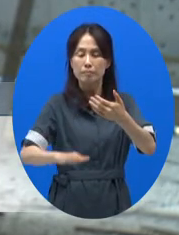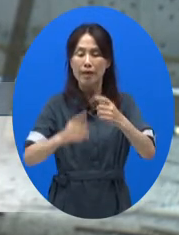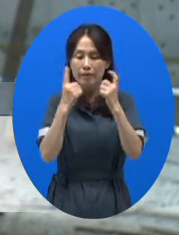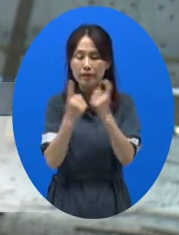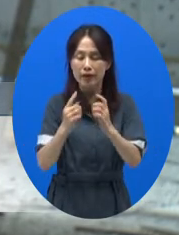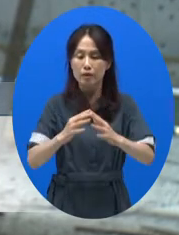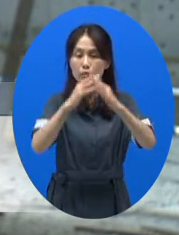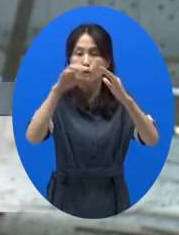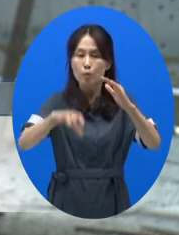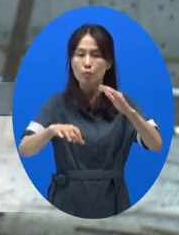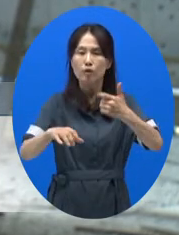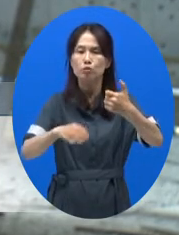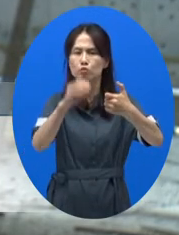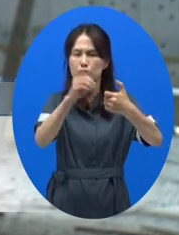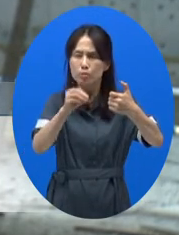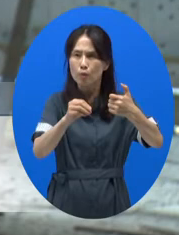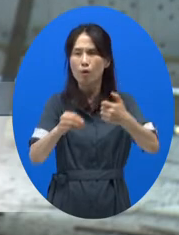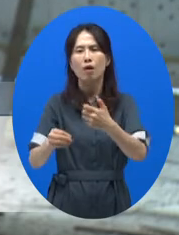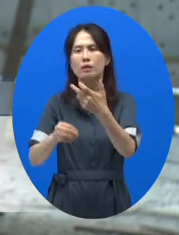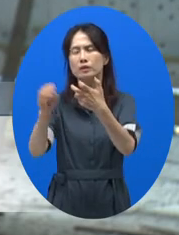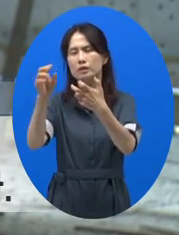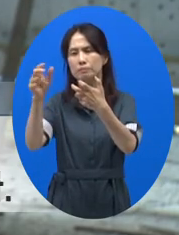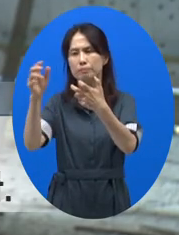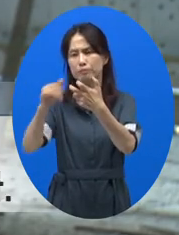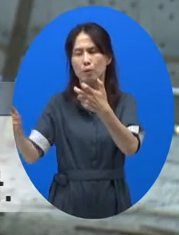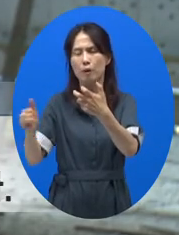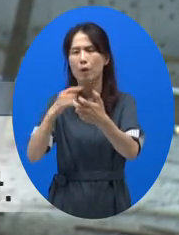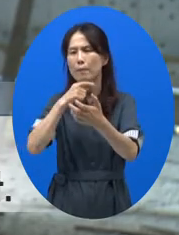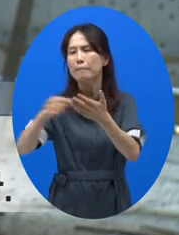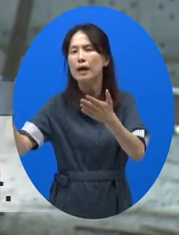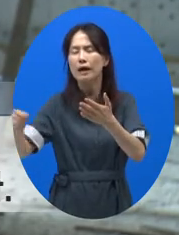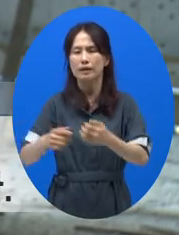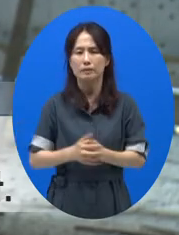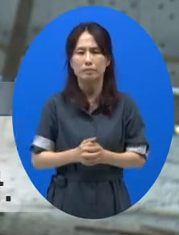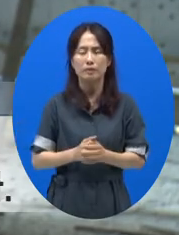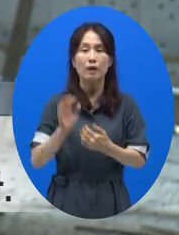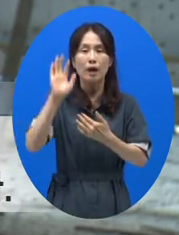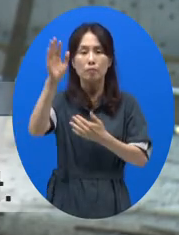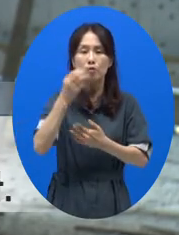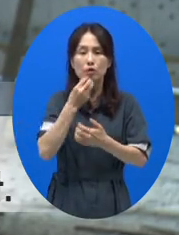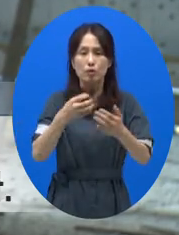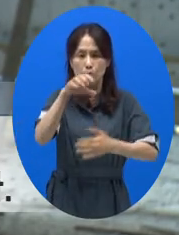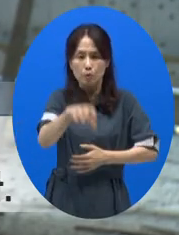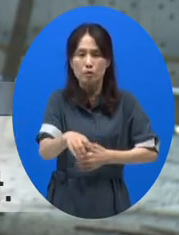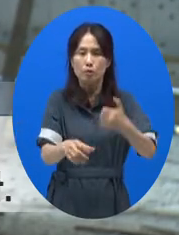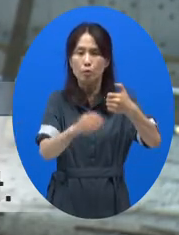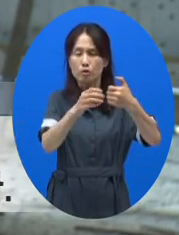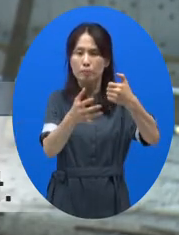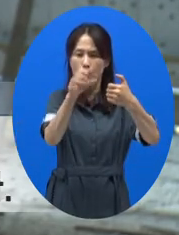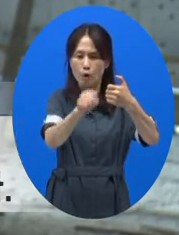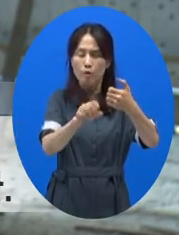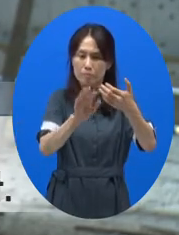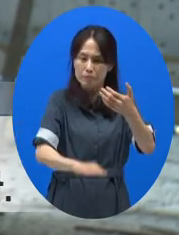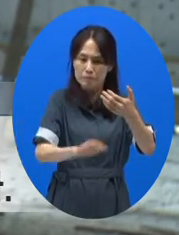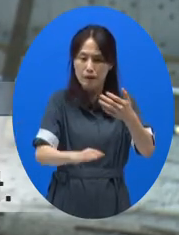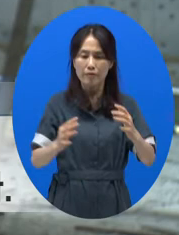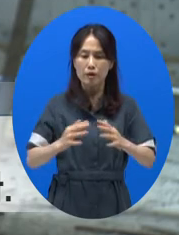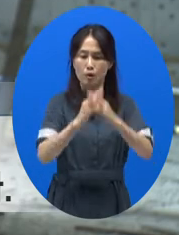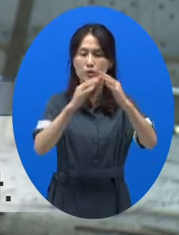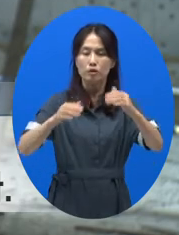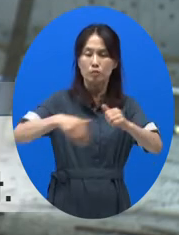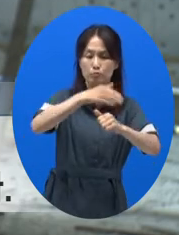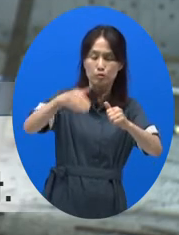한 60%인 70여 명이 발생했습니다. 앞으로 경기도에서는 50억 미만의 건설공사장